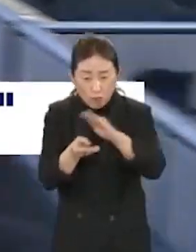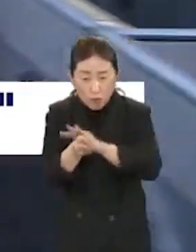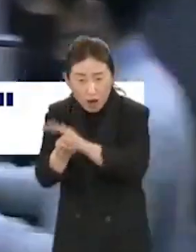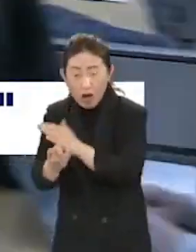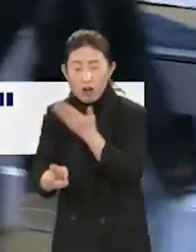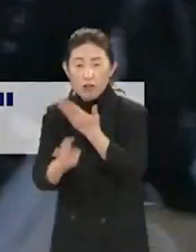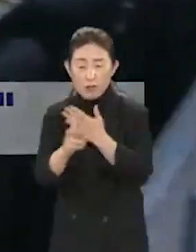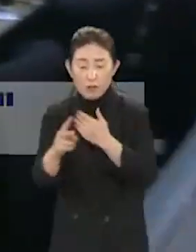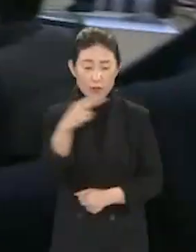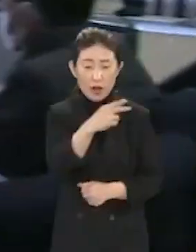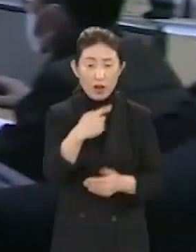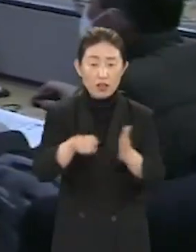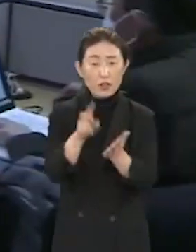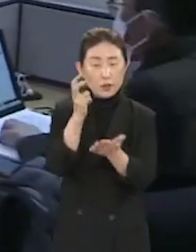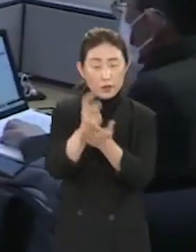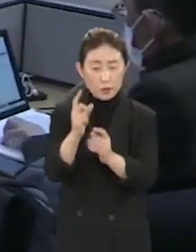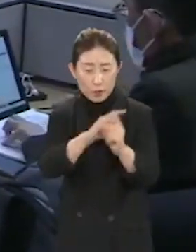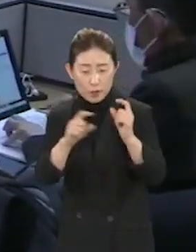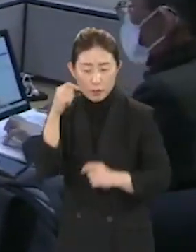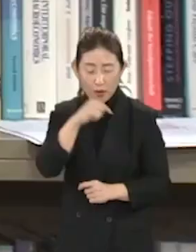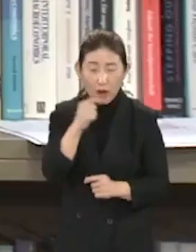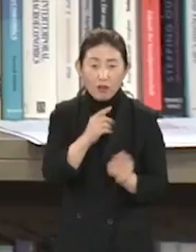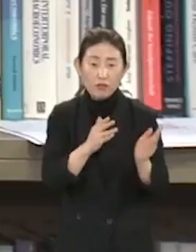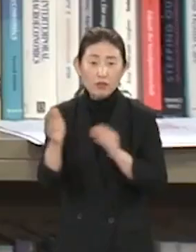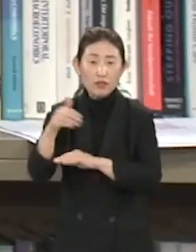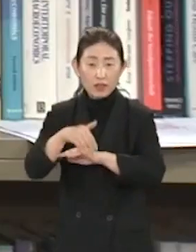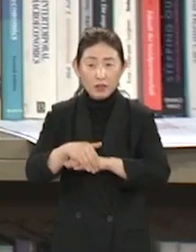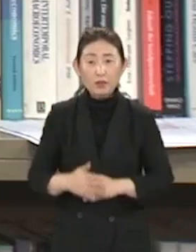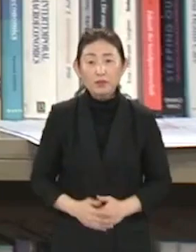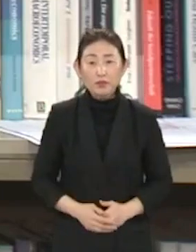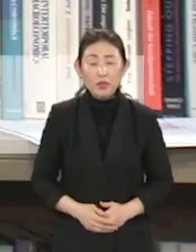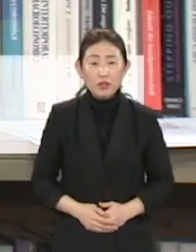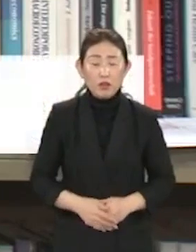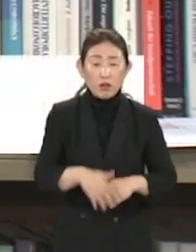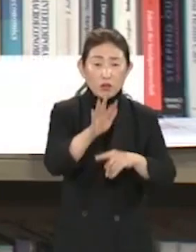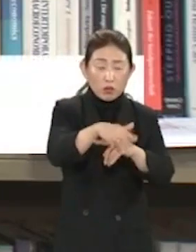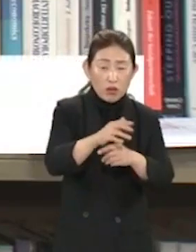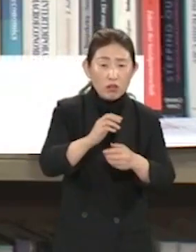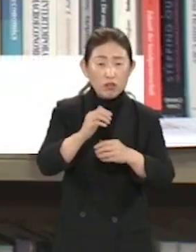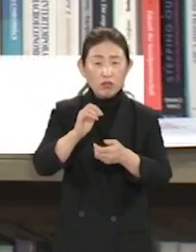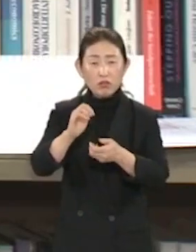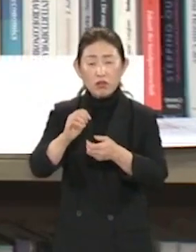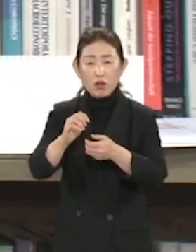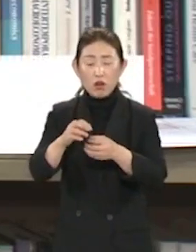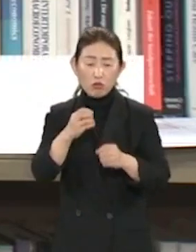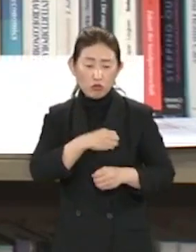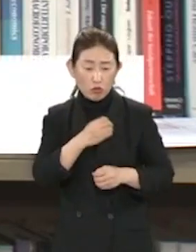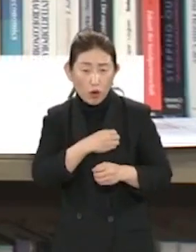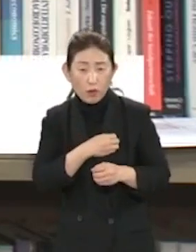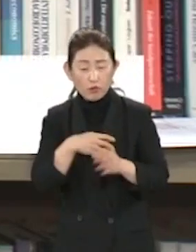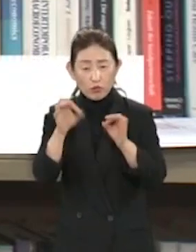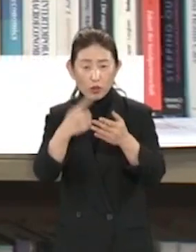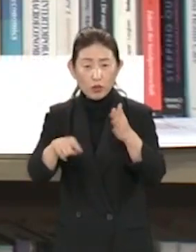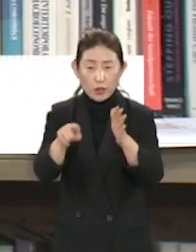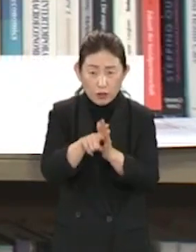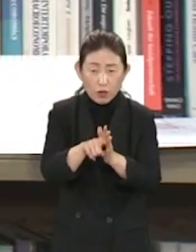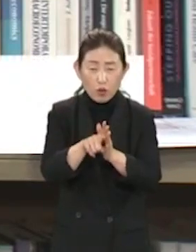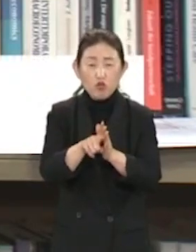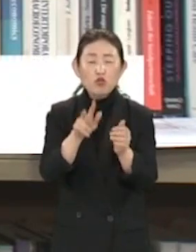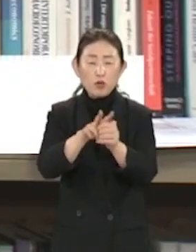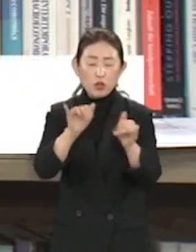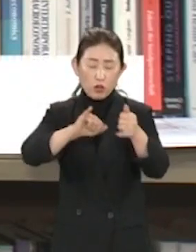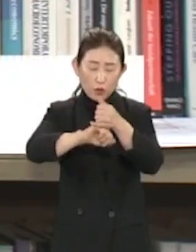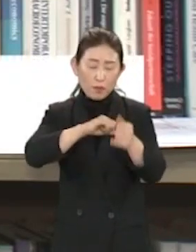제도 개선도 추진할 계획입니다. 정말 농업 농촌을 위하고 조합과 조합원을 위한 그런 후보가 꼭 당선되기를